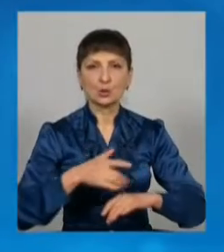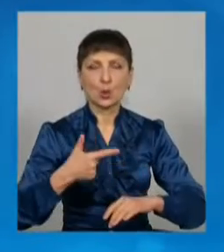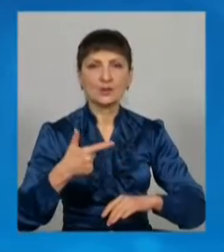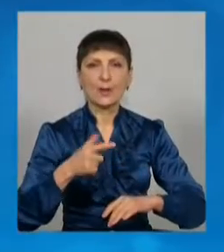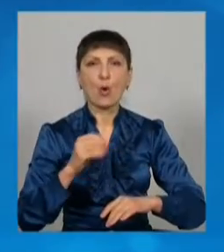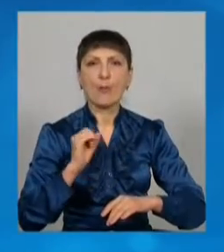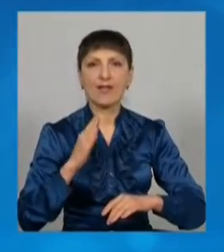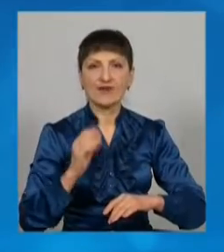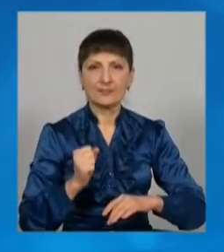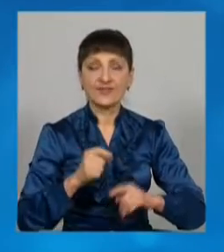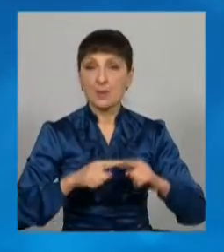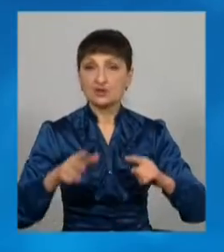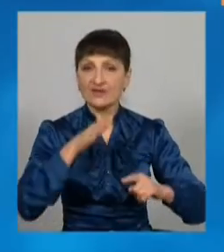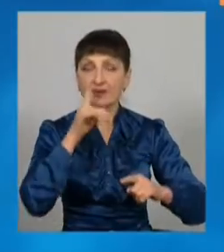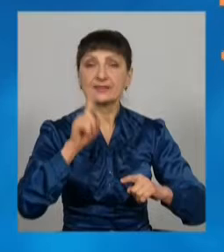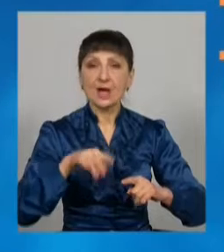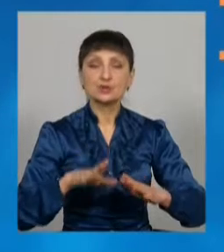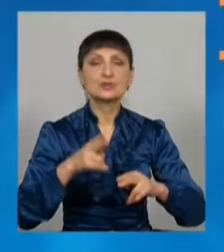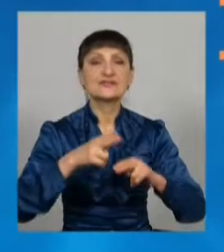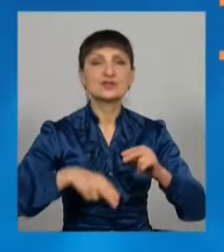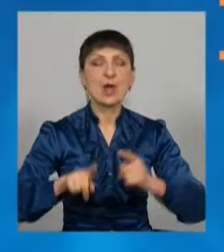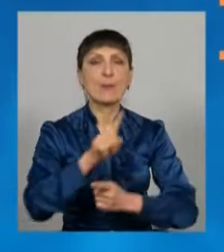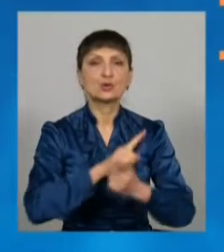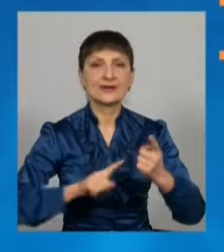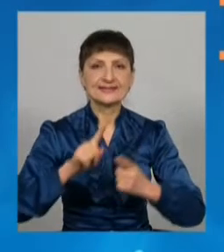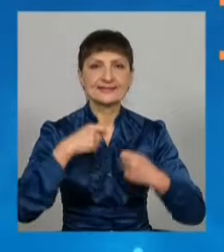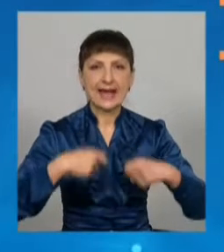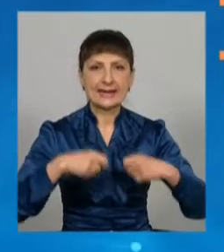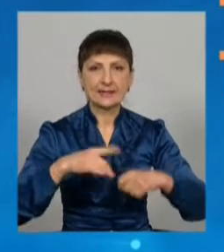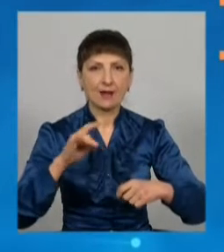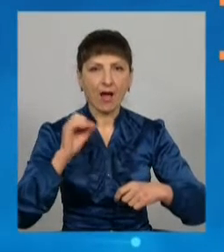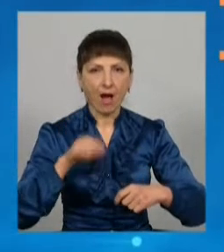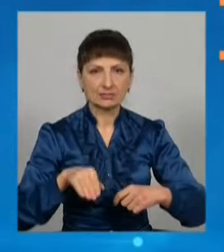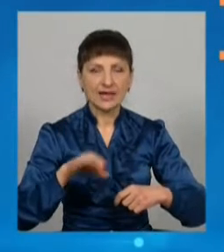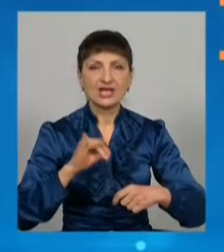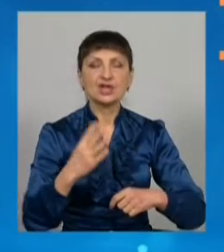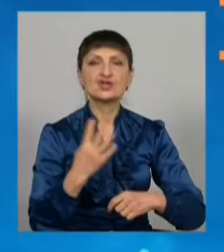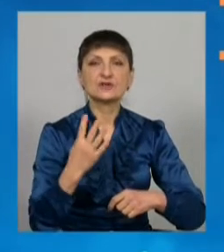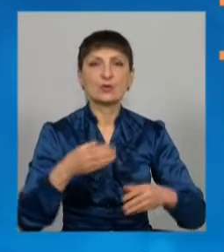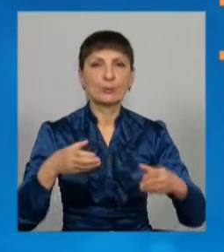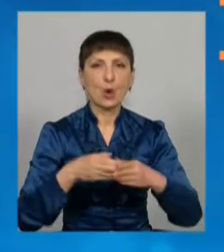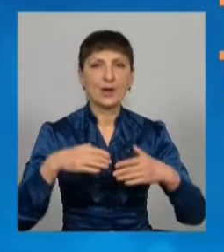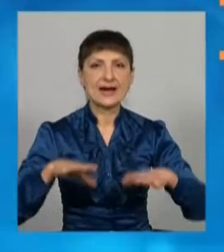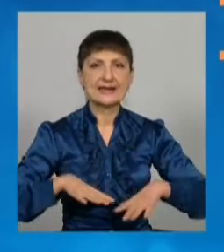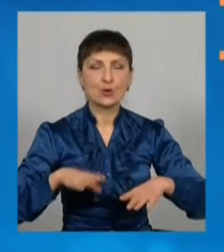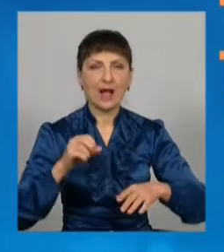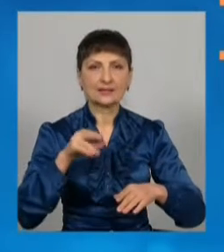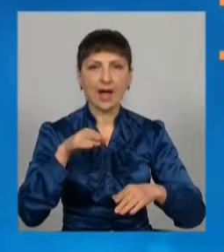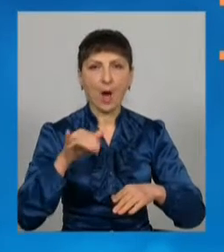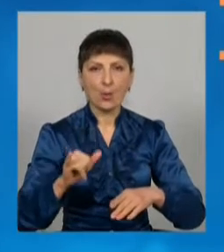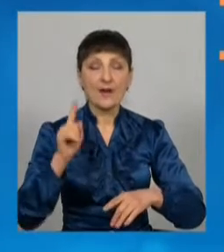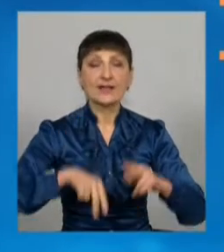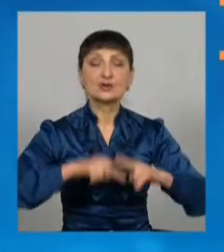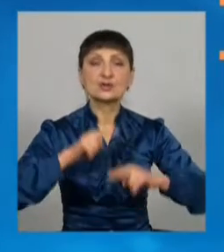Кукубаева. В ближайшее время также будет завершена модернизация рынка Фрахатки из этой четвертого блока рынка Алатау, а также